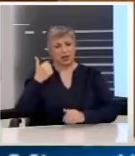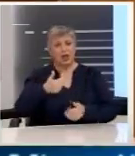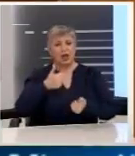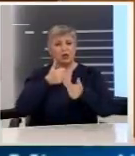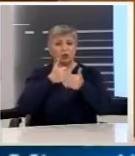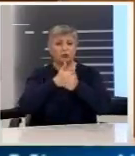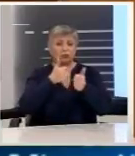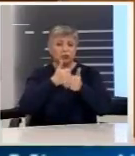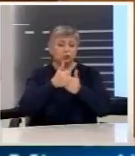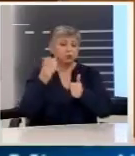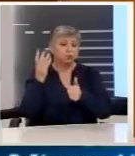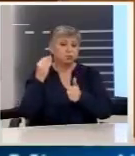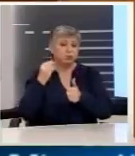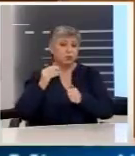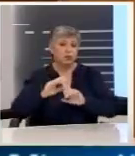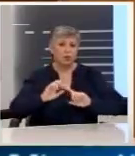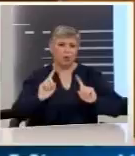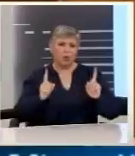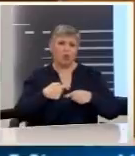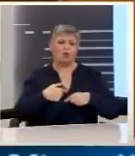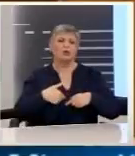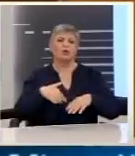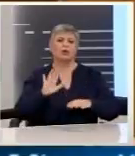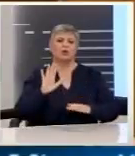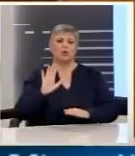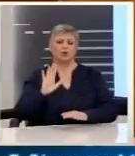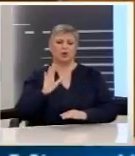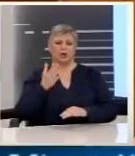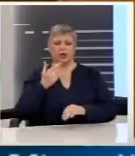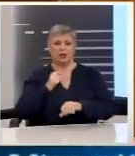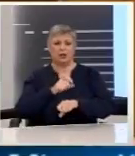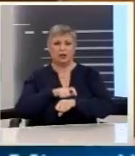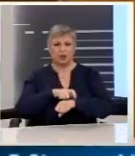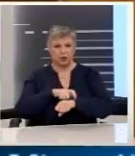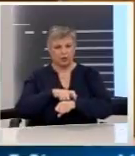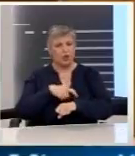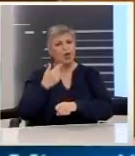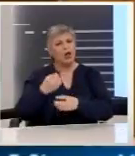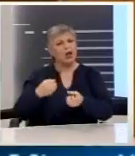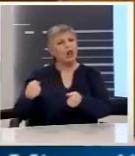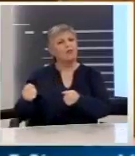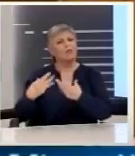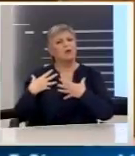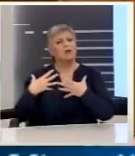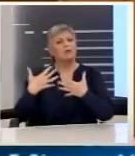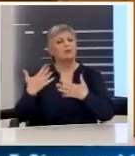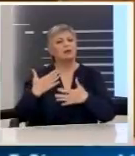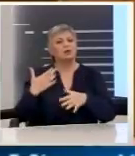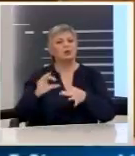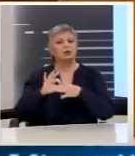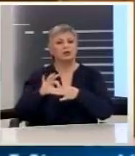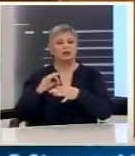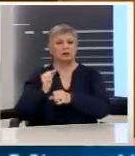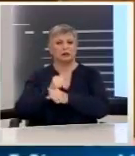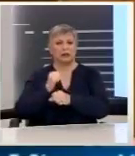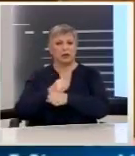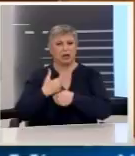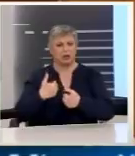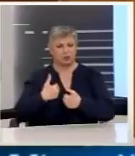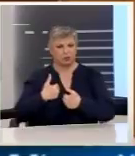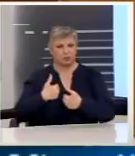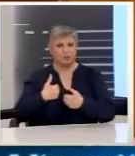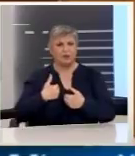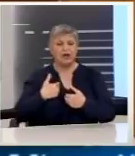παρακολουθήσω, ενημερώθηκα από τους συνεργάτες μου, αλλά παρακολουθώντας τον τρόπο με τον οποίο ασκείται αντιπολίτευση